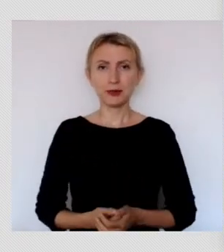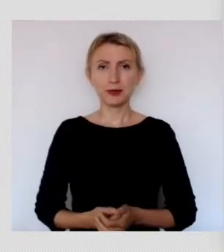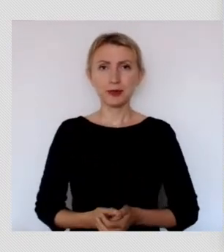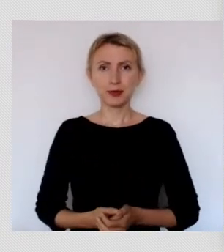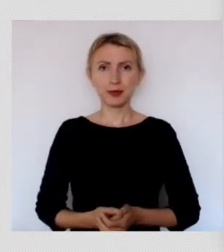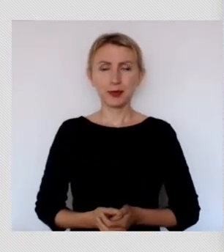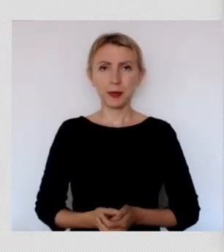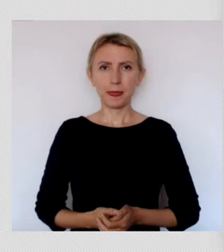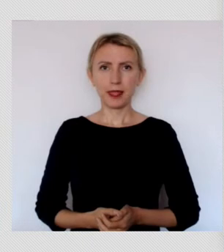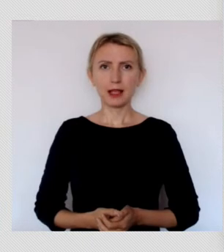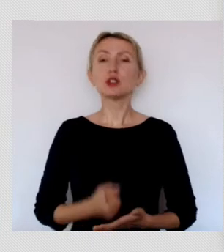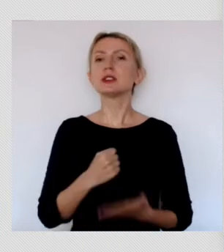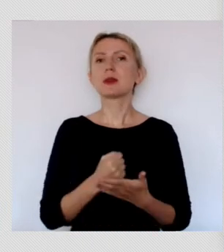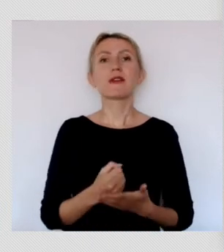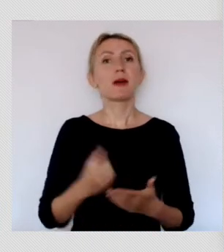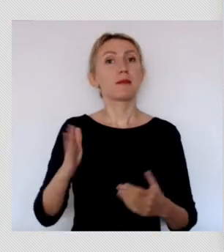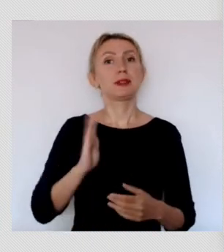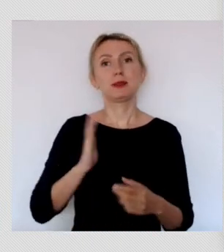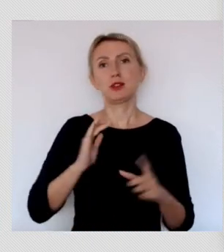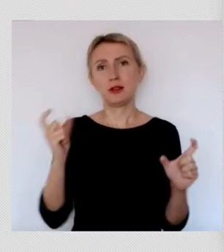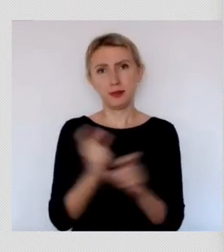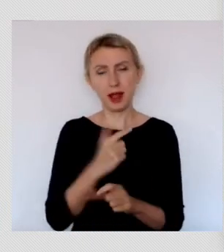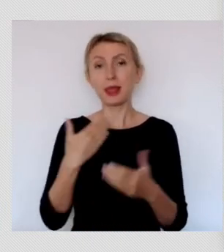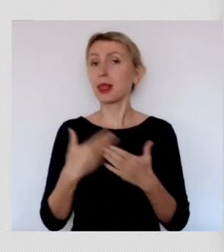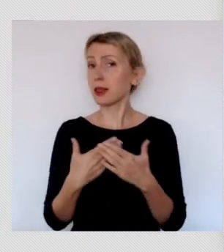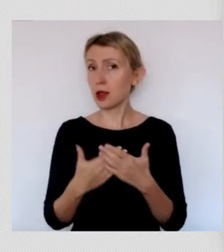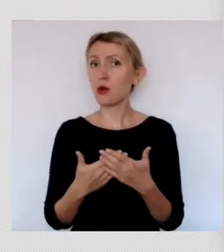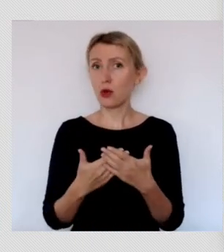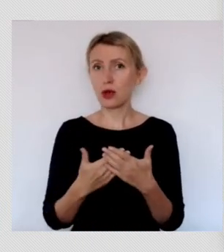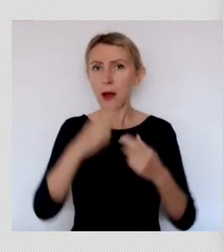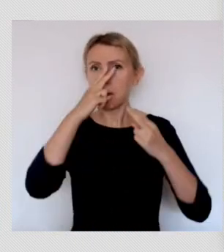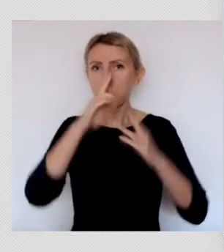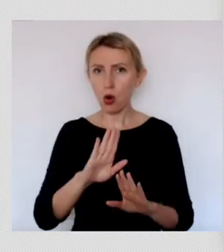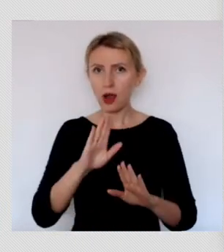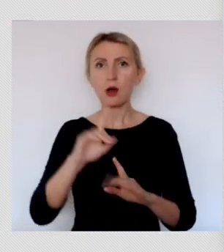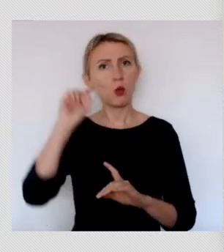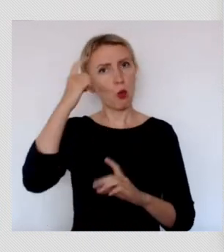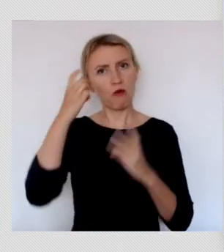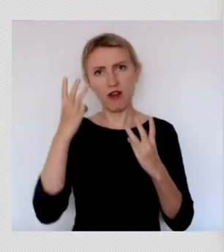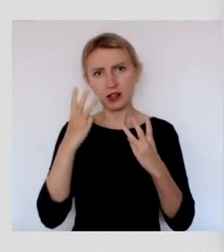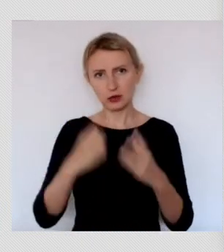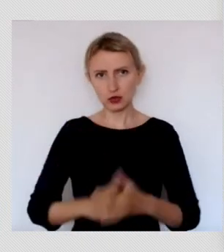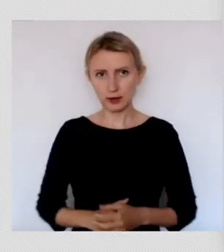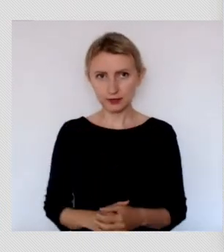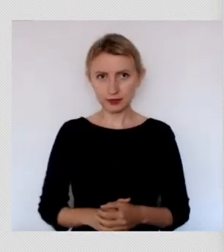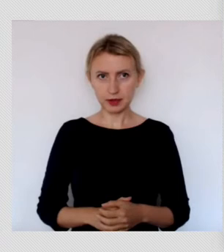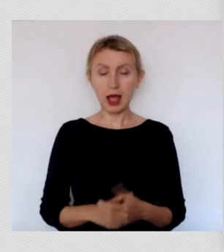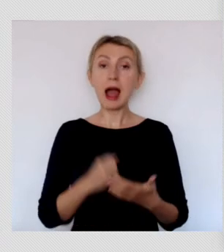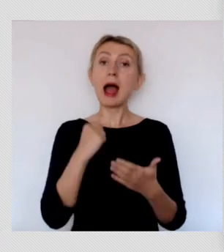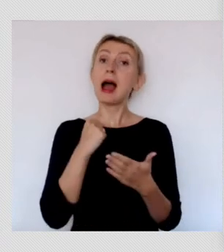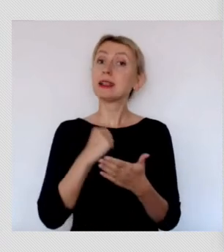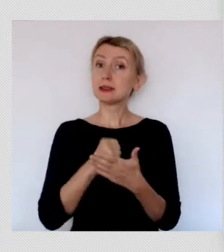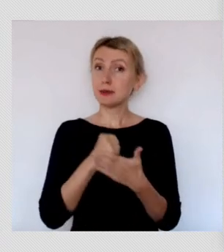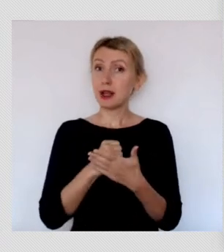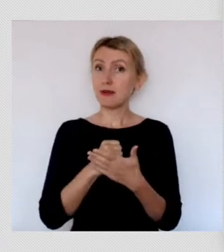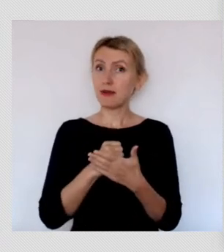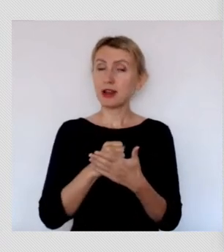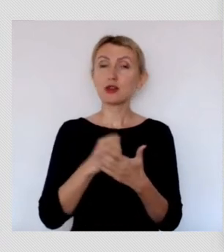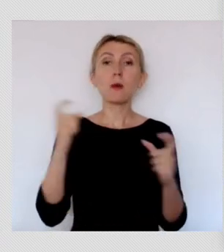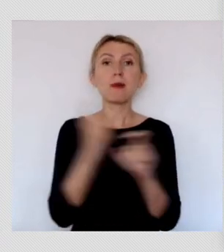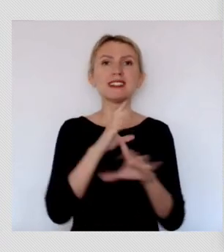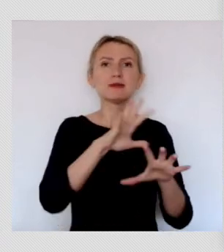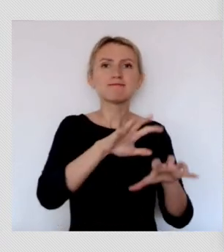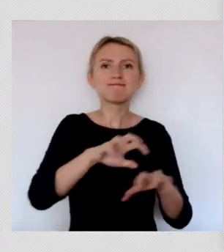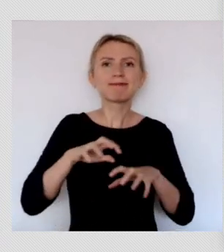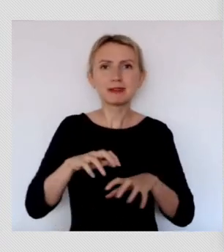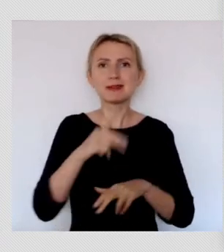I to jest kwestia bezpieczeństwa państwa, dlatego ja ją pokazałem jako kwestię fundamentalną. Kwestią związaną z zawłaszczaniem państwa jest